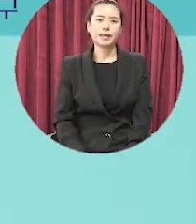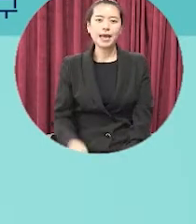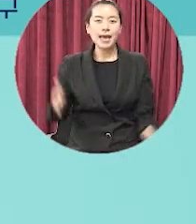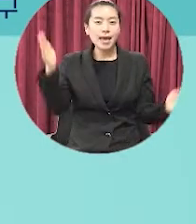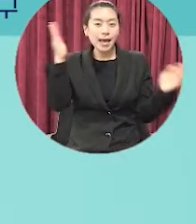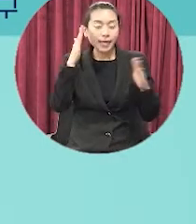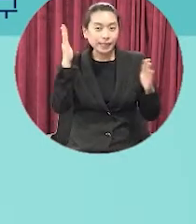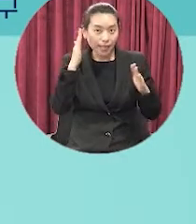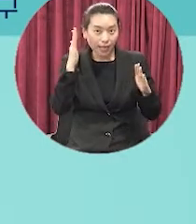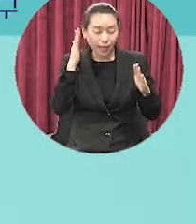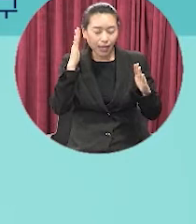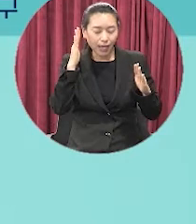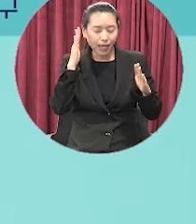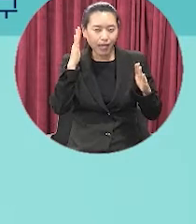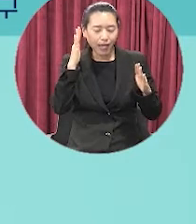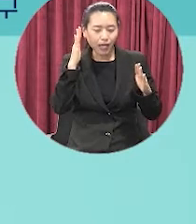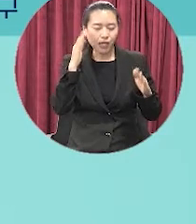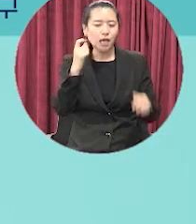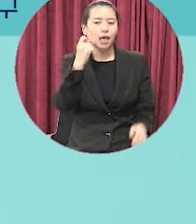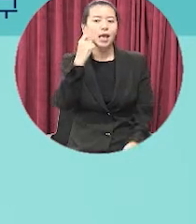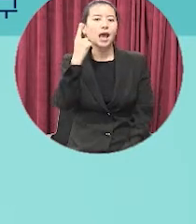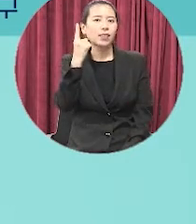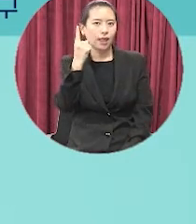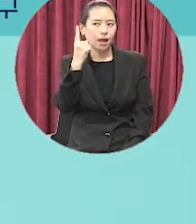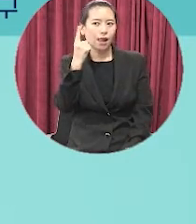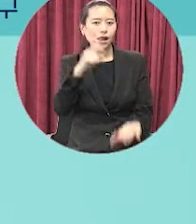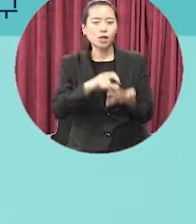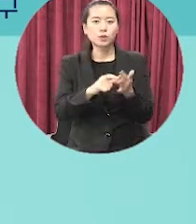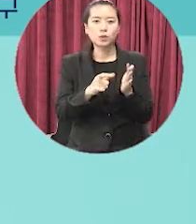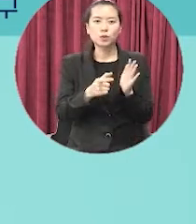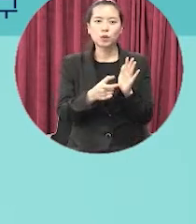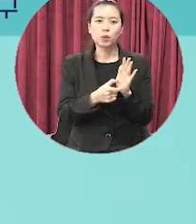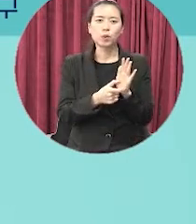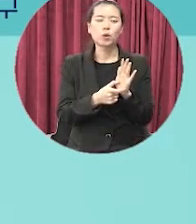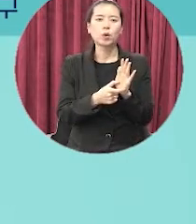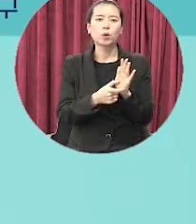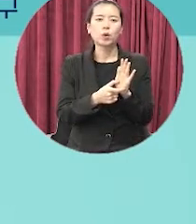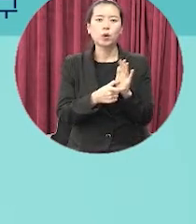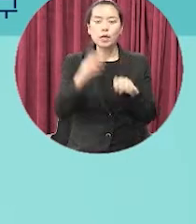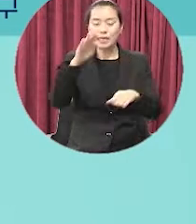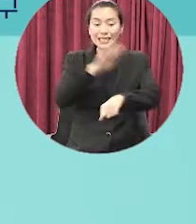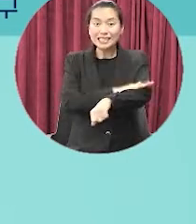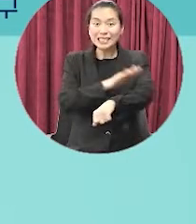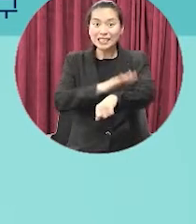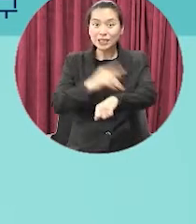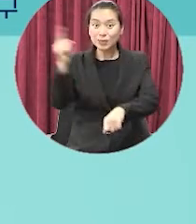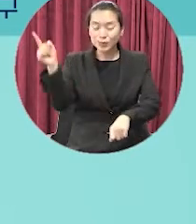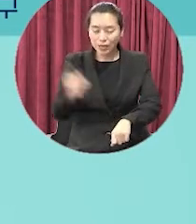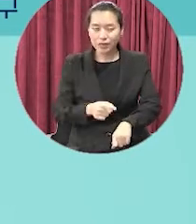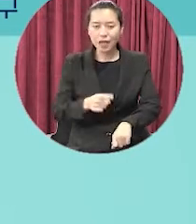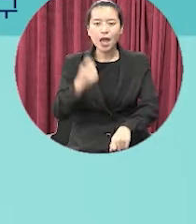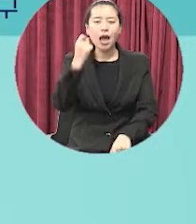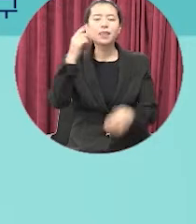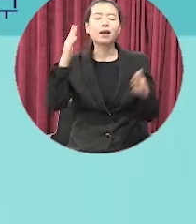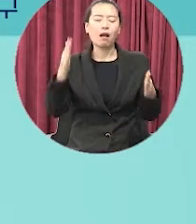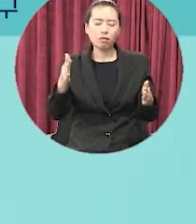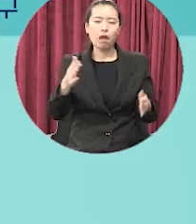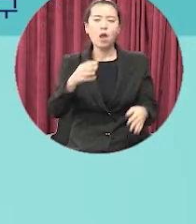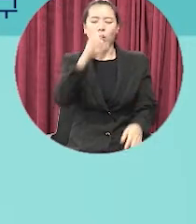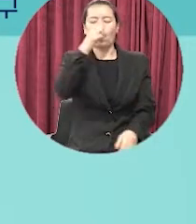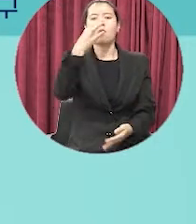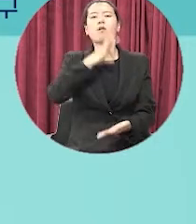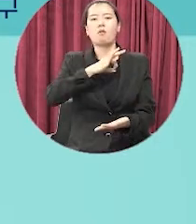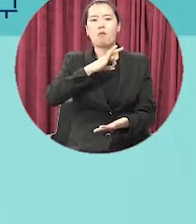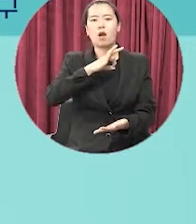6가 되게 되는 본과 4학년 학생이 한 달 정도 파견을 4 뭐죠 그 실습을 나왔는데 한달만에 굉장히 의미 있는 성과를